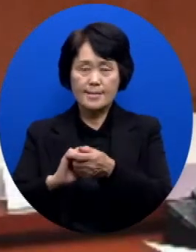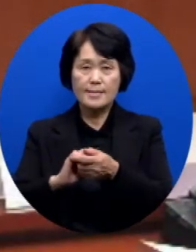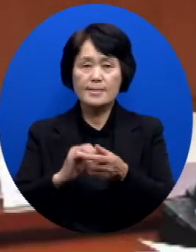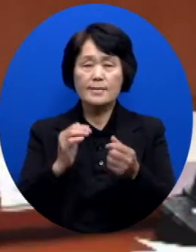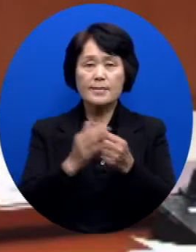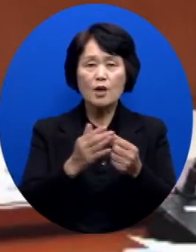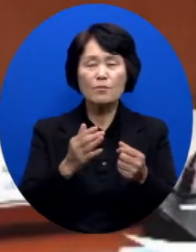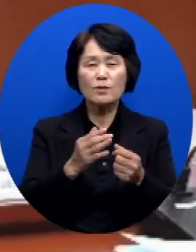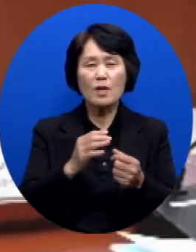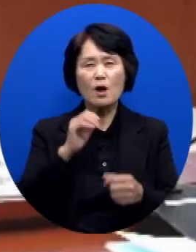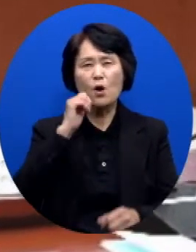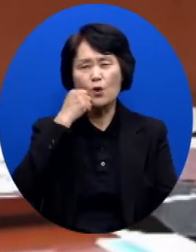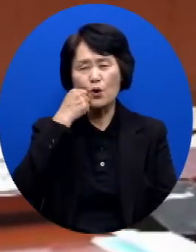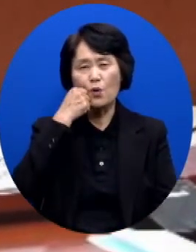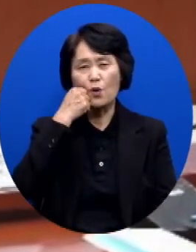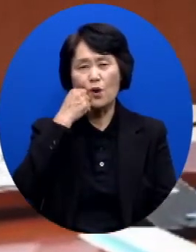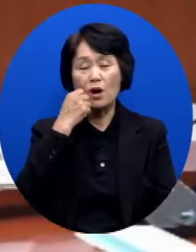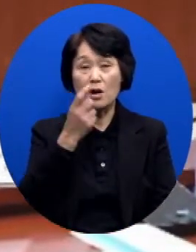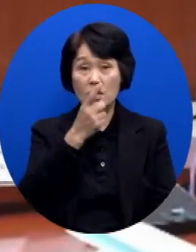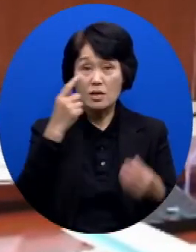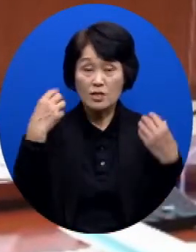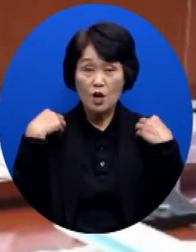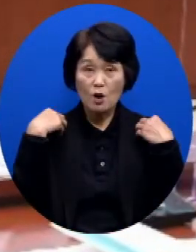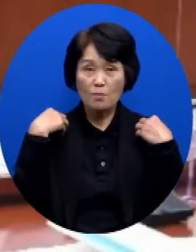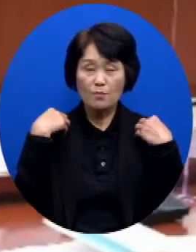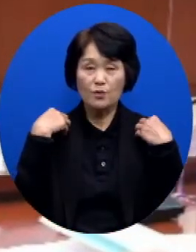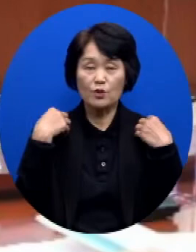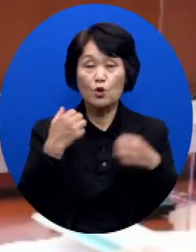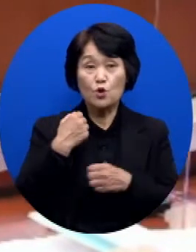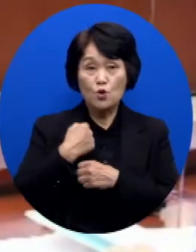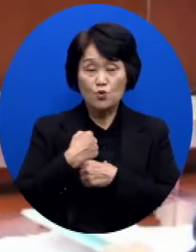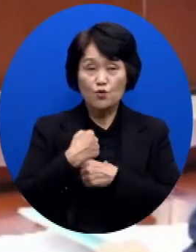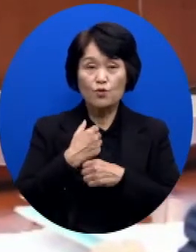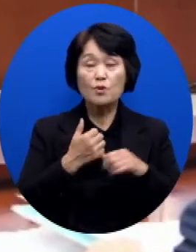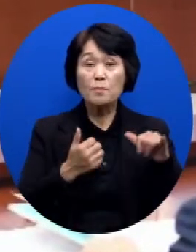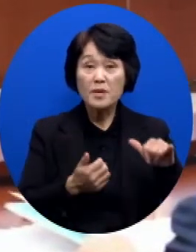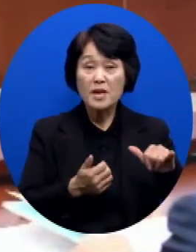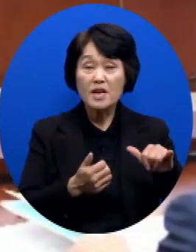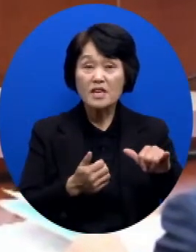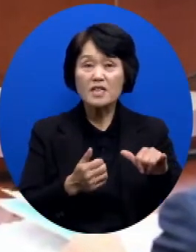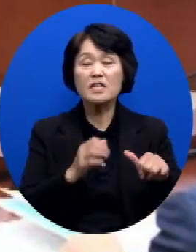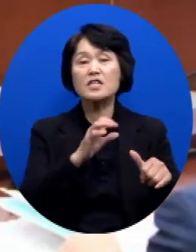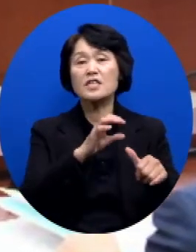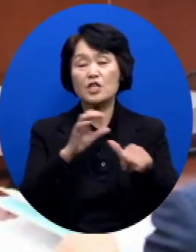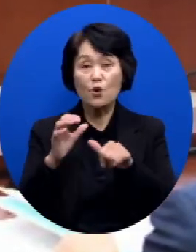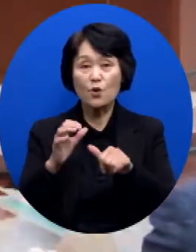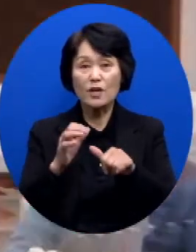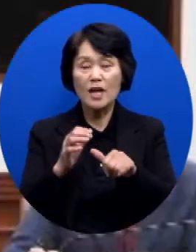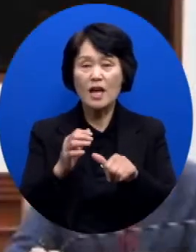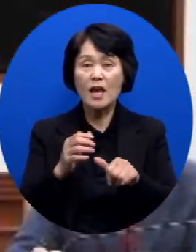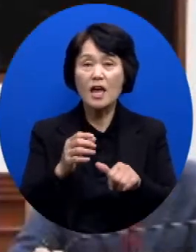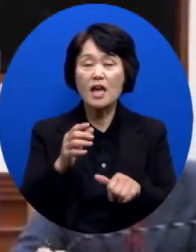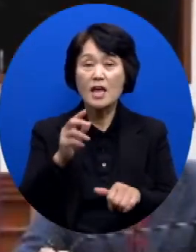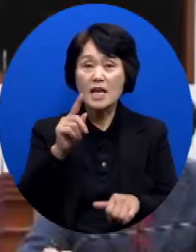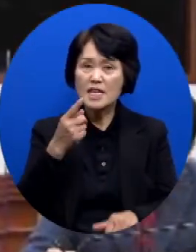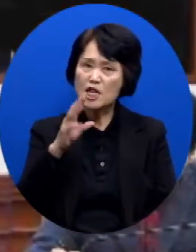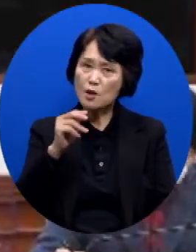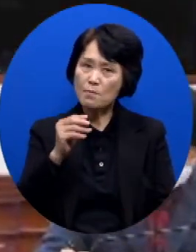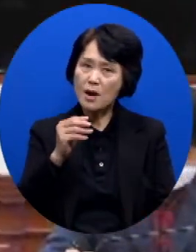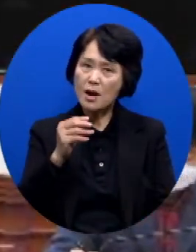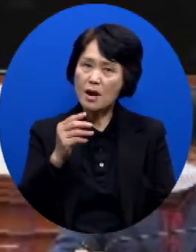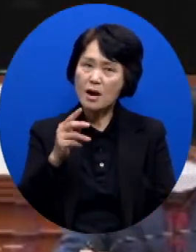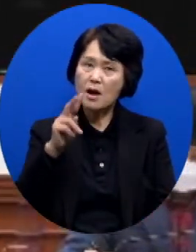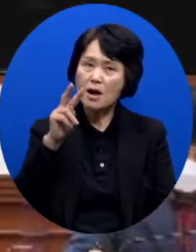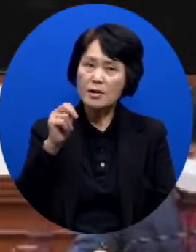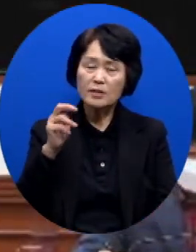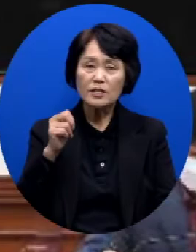있는 건데요. 정부는 일단 군 수송기를 이용해 이번 주에 호주에서 요소수 2만 리터를 수입해 급한 불을 끌